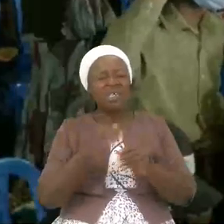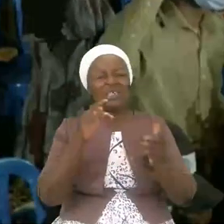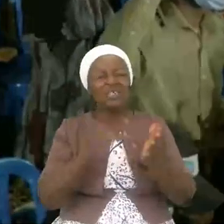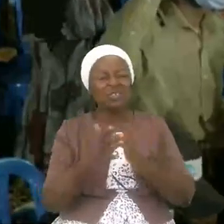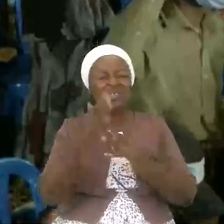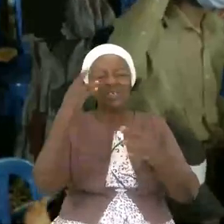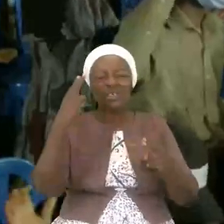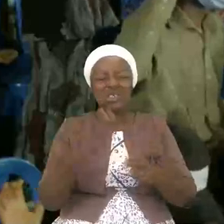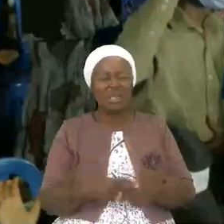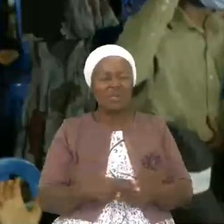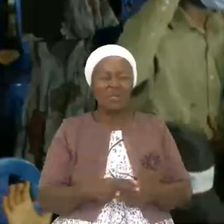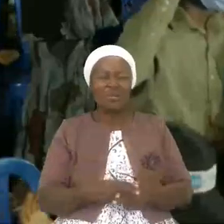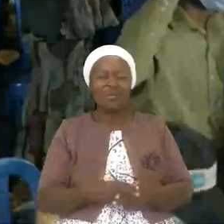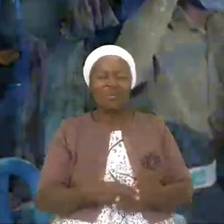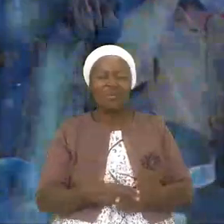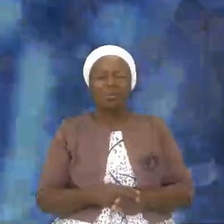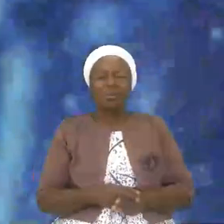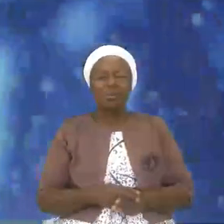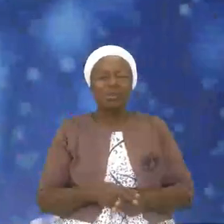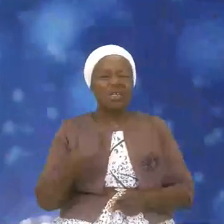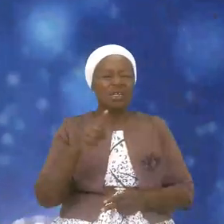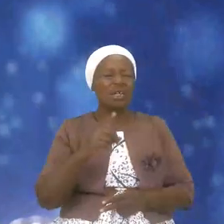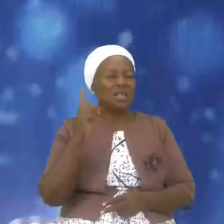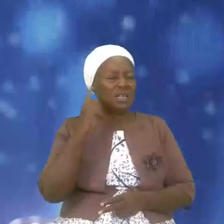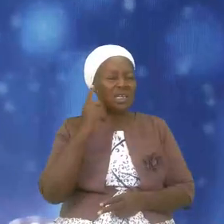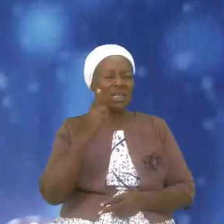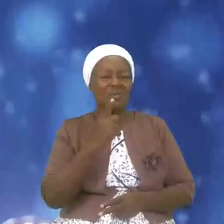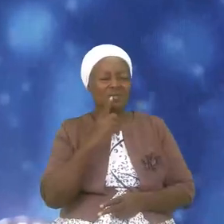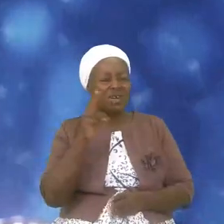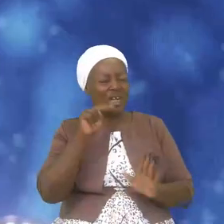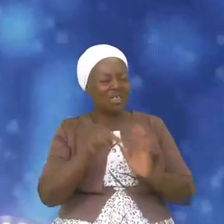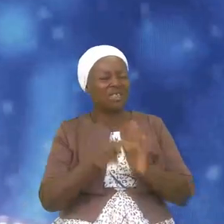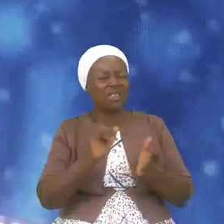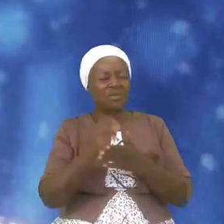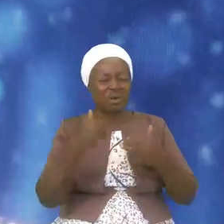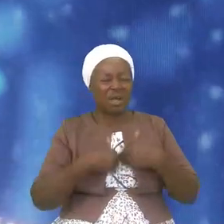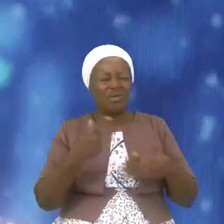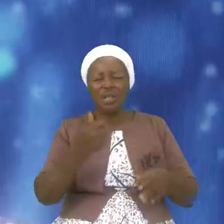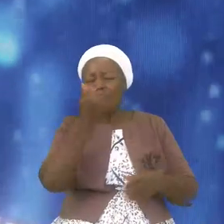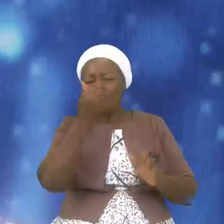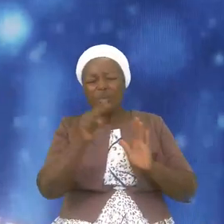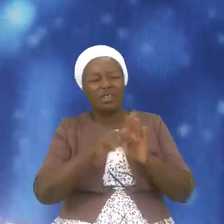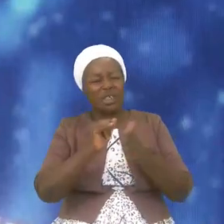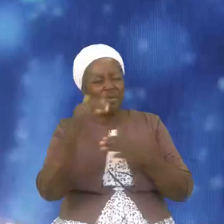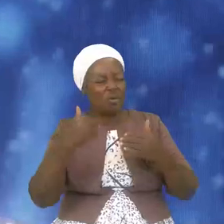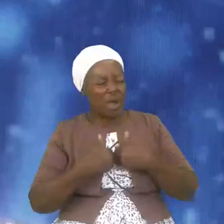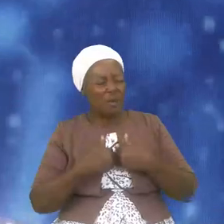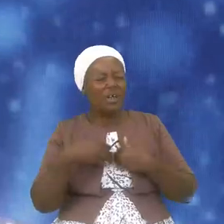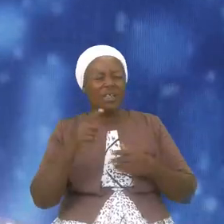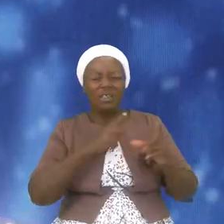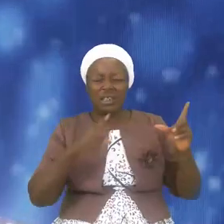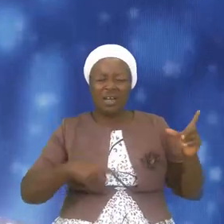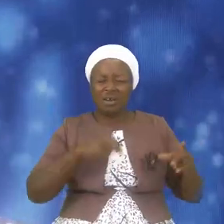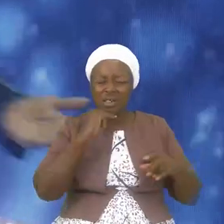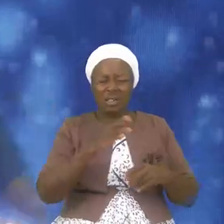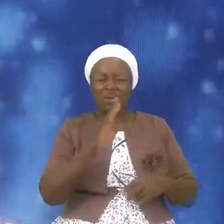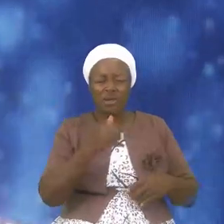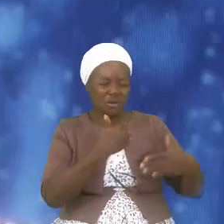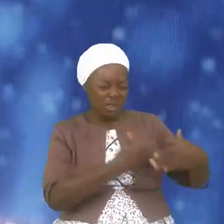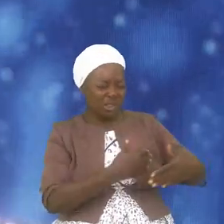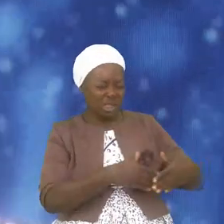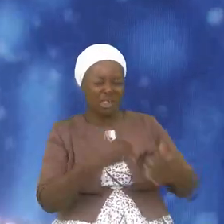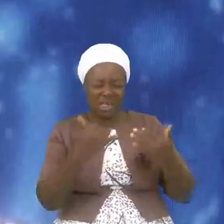de Jésus. La surdité que tu as, le mutisme que tu as, le Seigneur est à tes